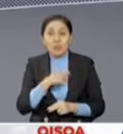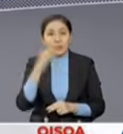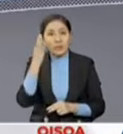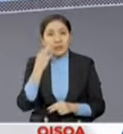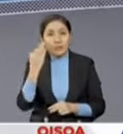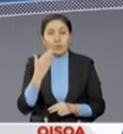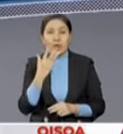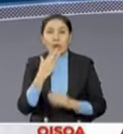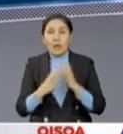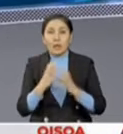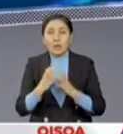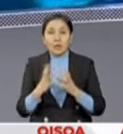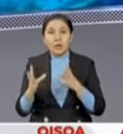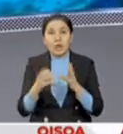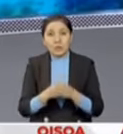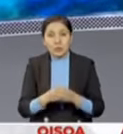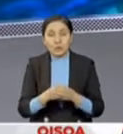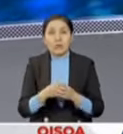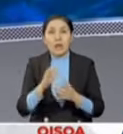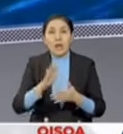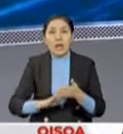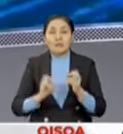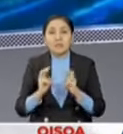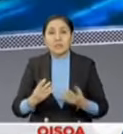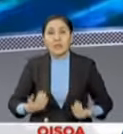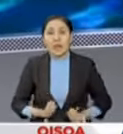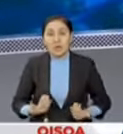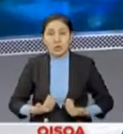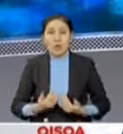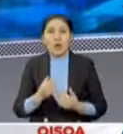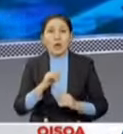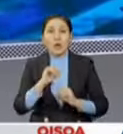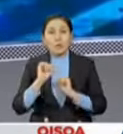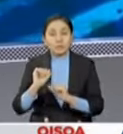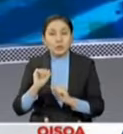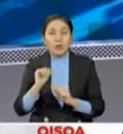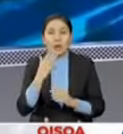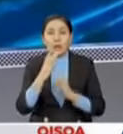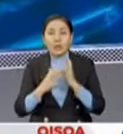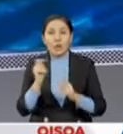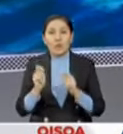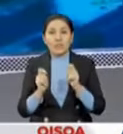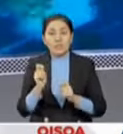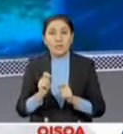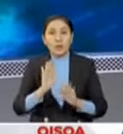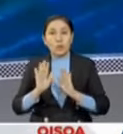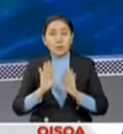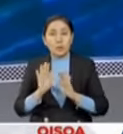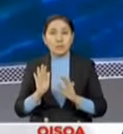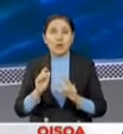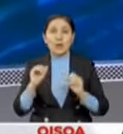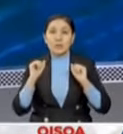Germaniya xalqaro hamkorlik jamiyati bilan hamkorlikda xavfsiz hayot posbonlari shiori ostida xalqaro festival, ko'rgazma